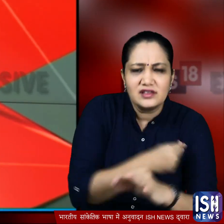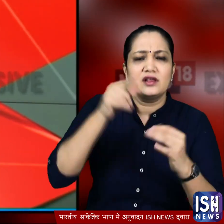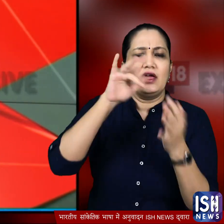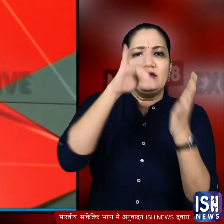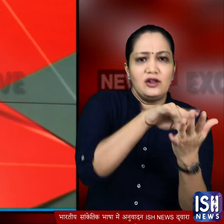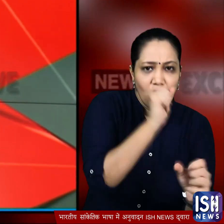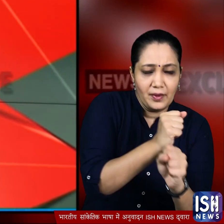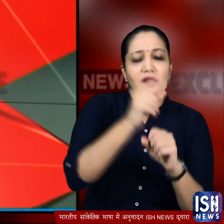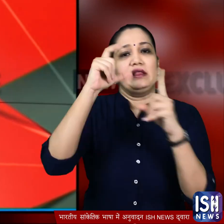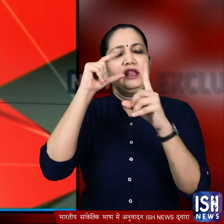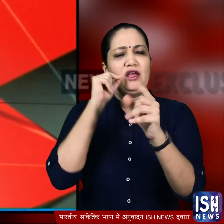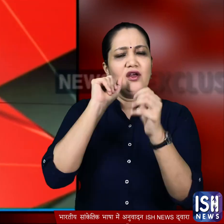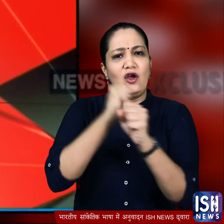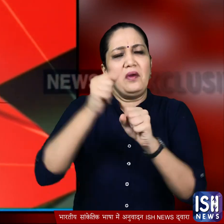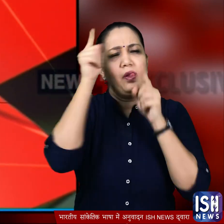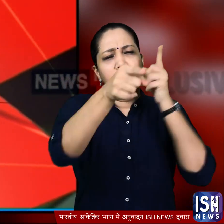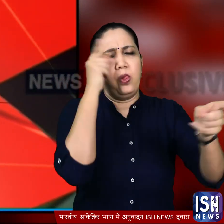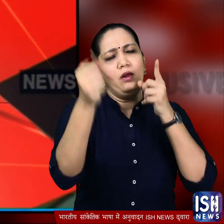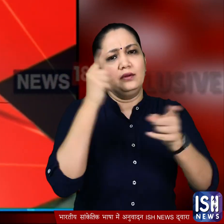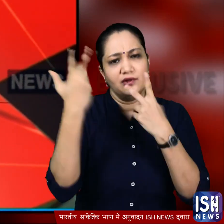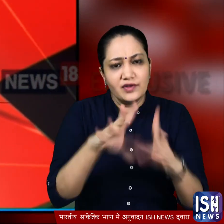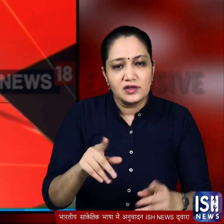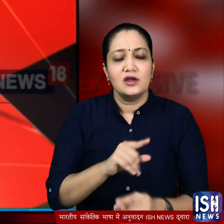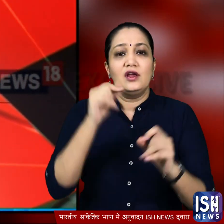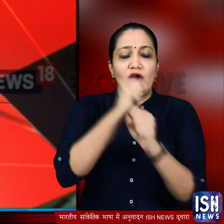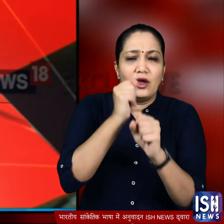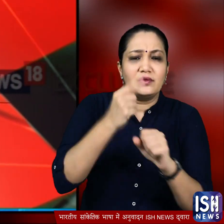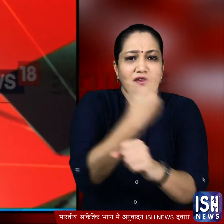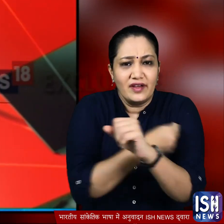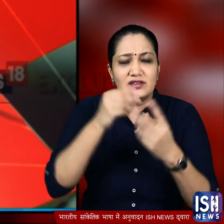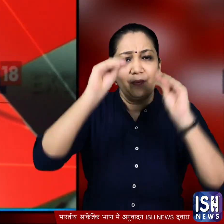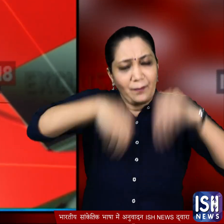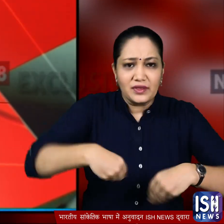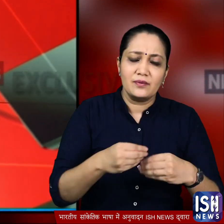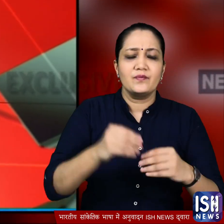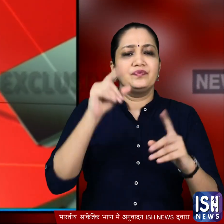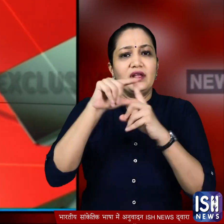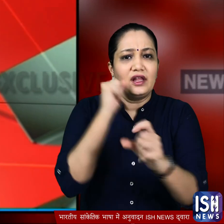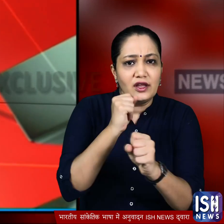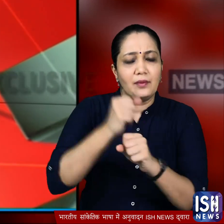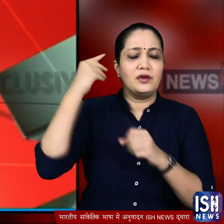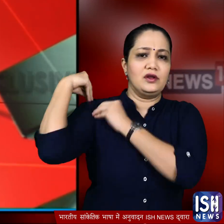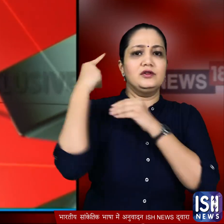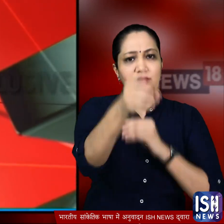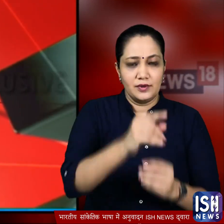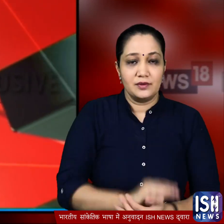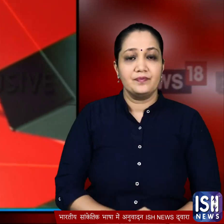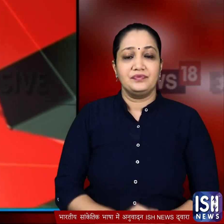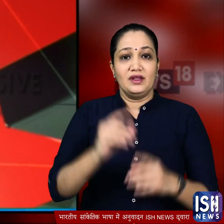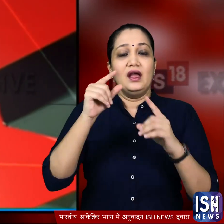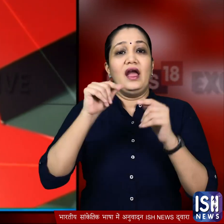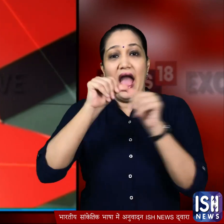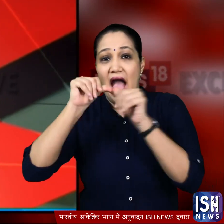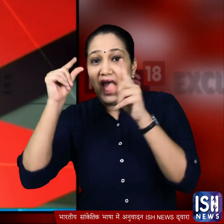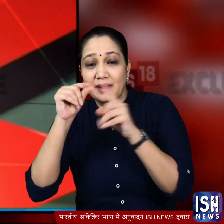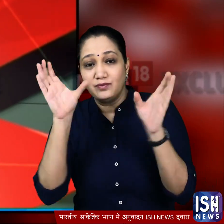केंद्र सरकार को घेरने में जुटी है और दिल्ली में सरकारी वैक्सीनेशन सेंटर पर वैक्सीन की कमी के लिए दिल्ली सरकार को जिम्मेदार बता रही है, जबकि